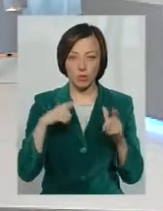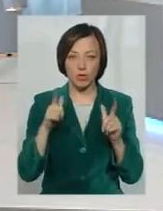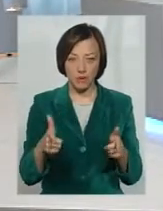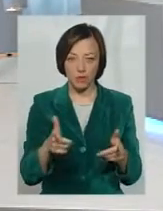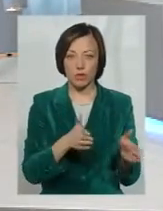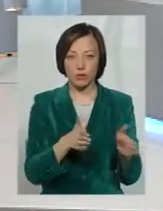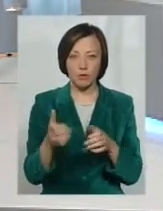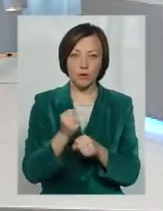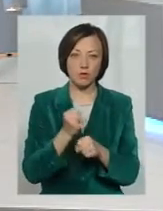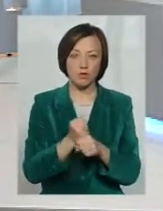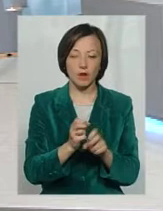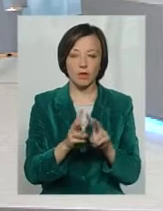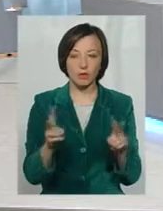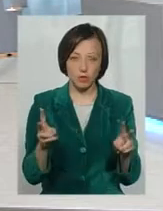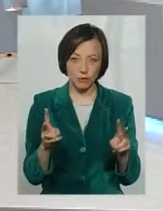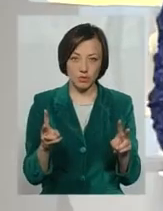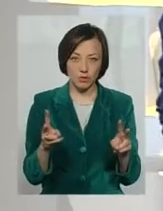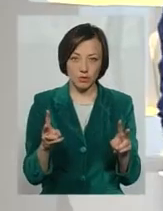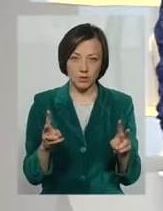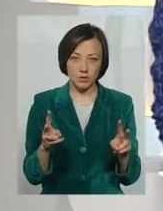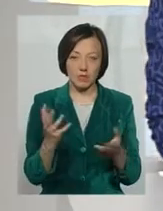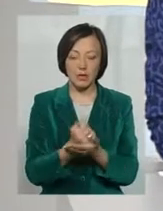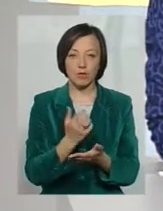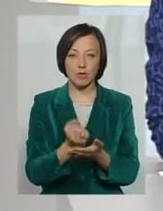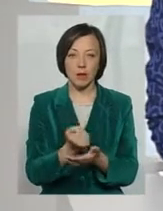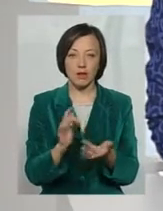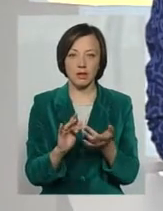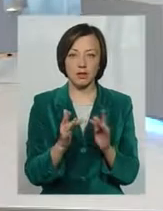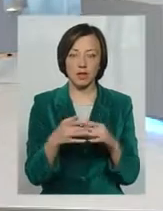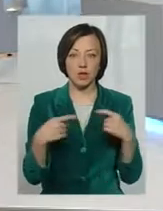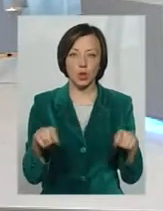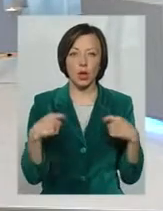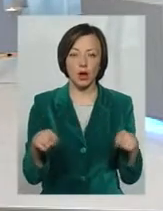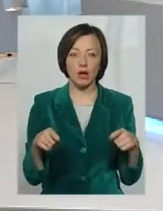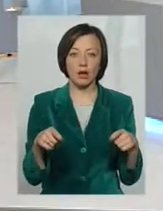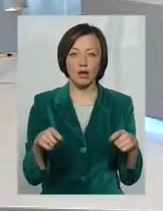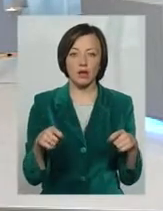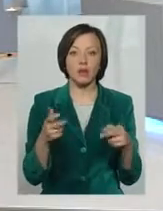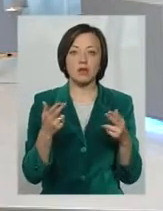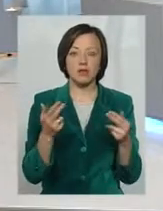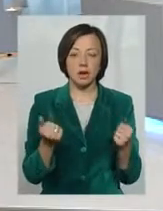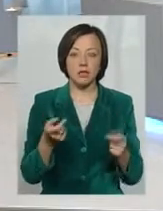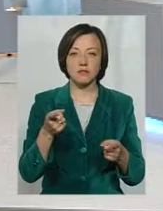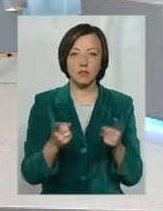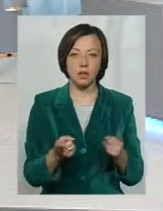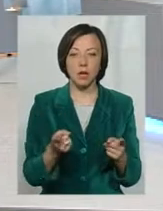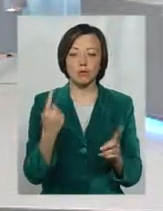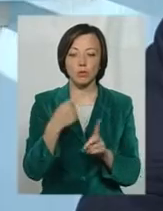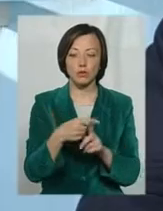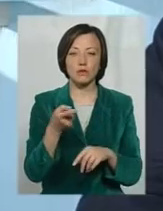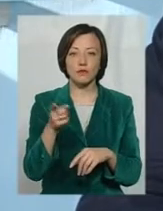готові працювати ті, хто працює, хто заробляє на інтернет-торгах. Так, я розумію? Так, звичайно. І тут плюс в тому,